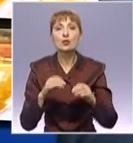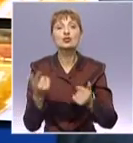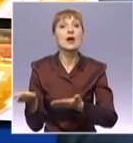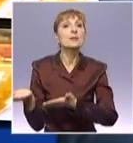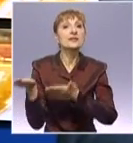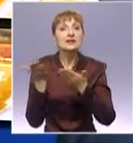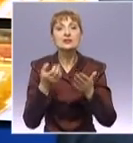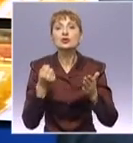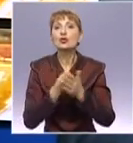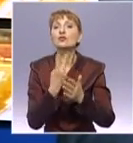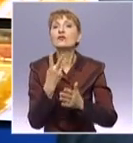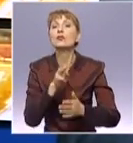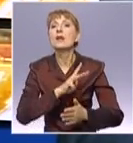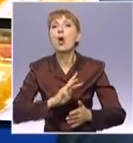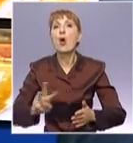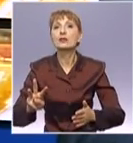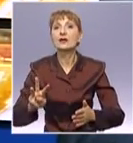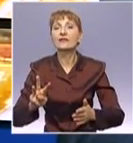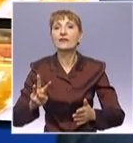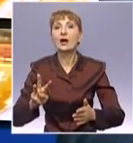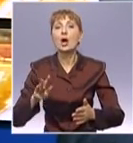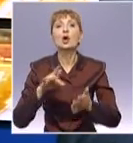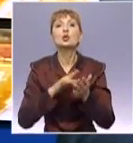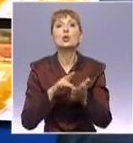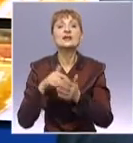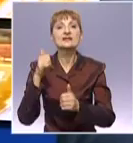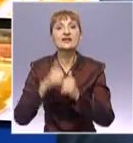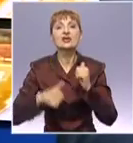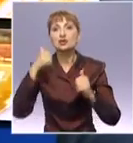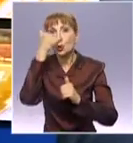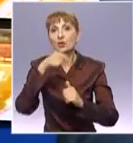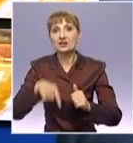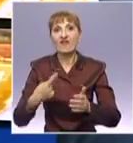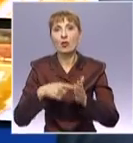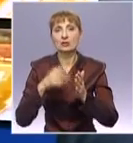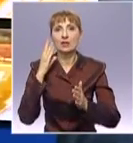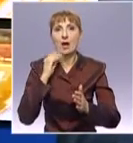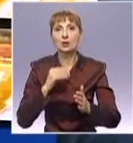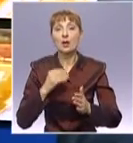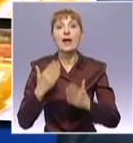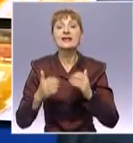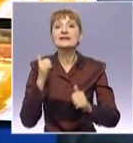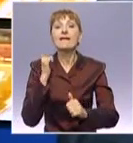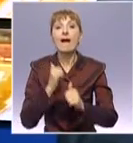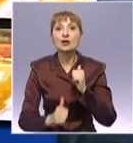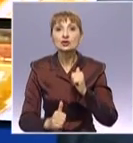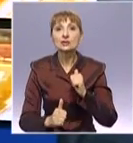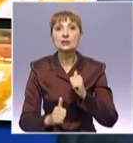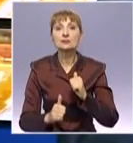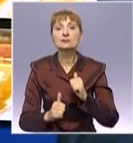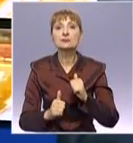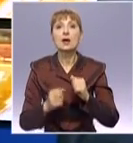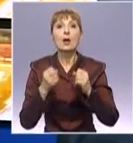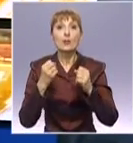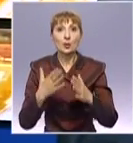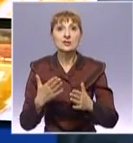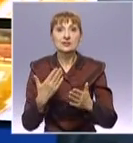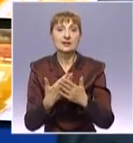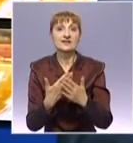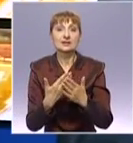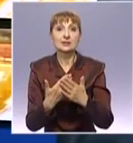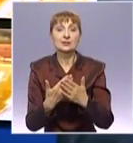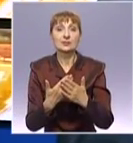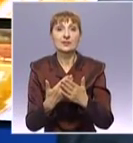до 2 миллионов туристов ежегодно в город Алматы, а если каждый, просто навскидку,